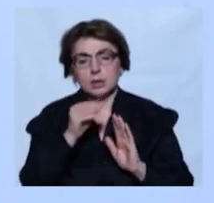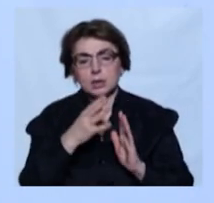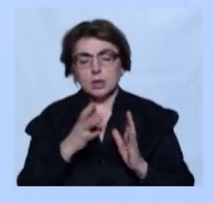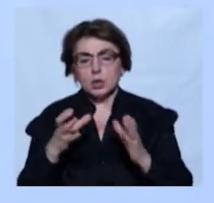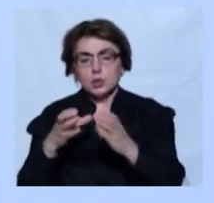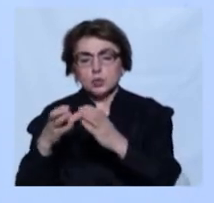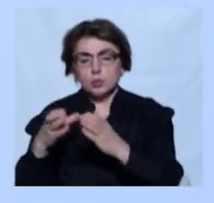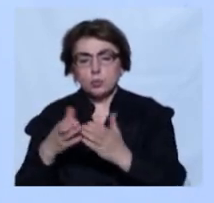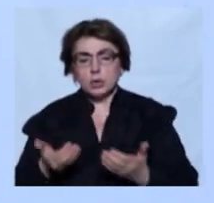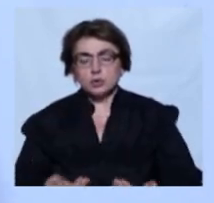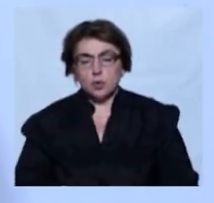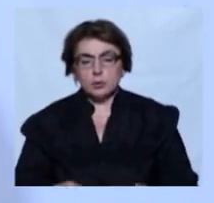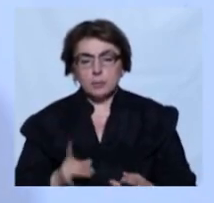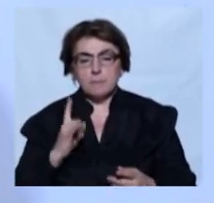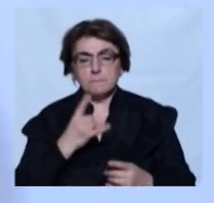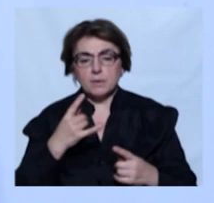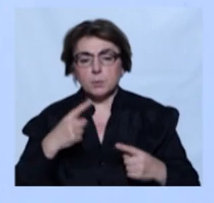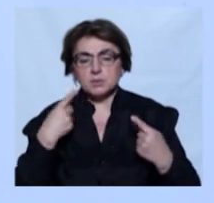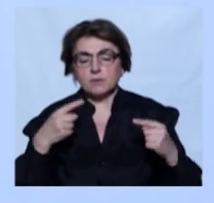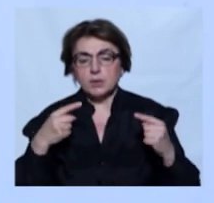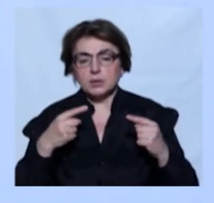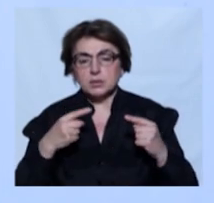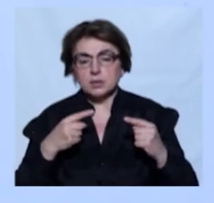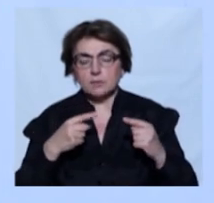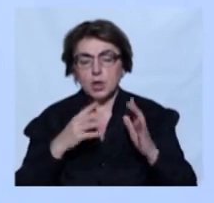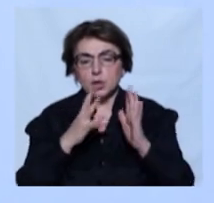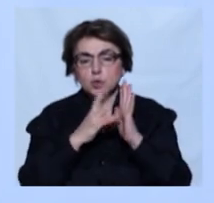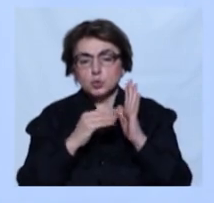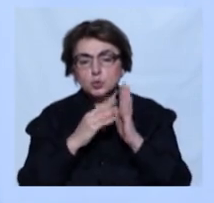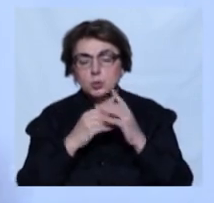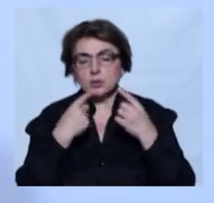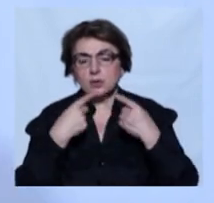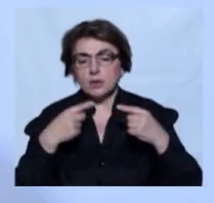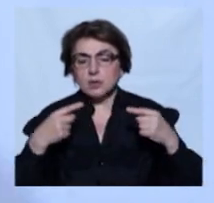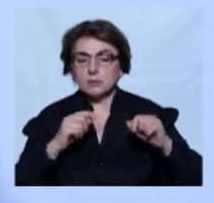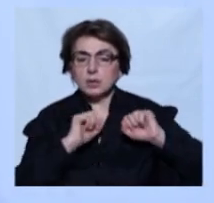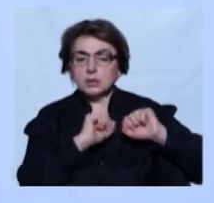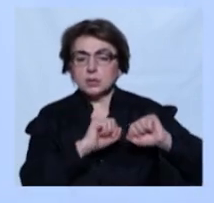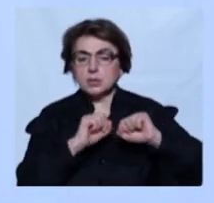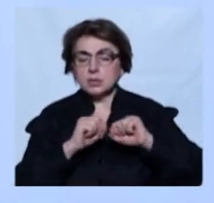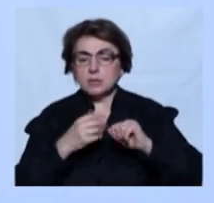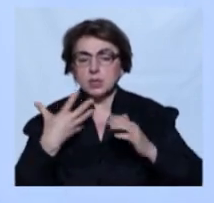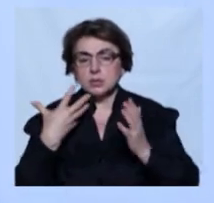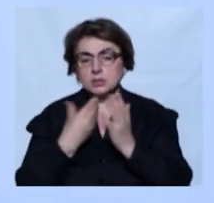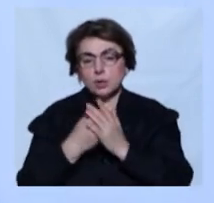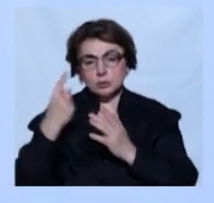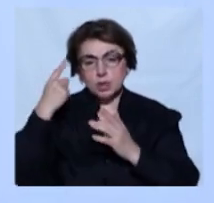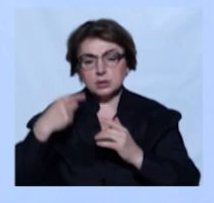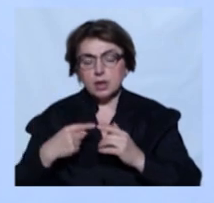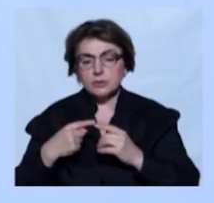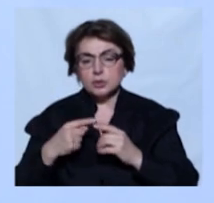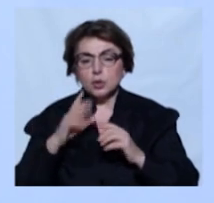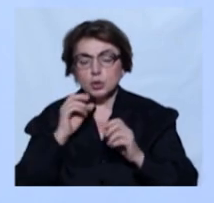ცხოვრებას. ბავშვებო, სხვადასხვა ძუძუმწოვარი სხვადასხვაგვარად იცავს თავს საშიშროების არსებობის